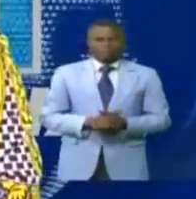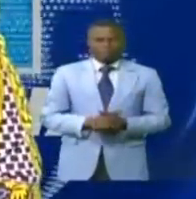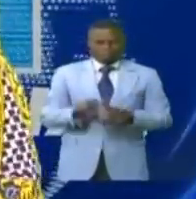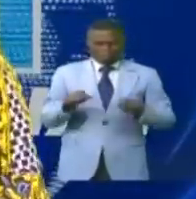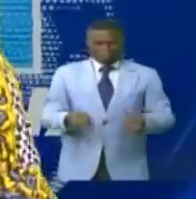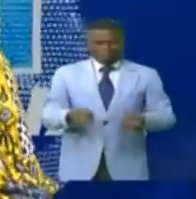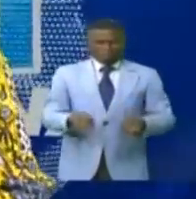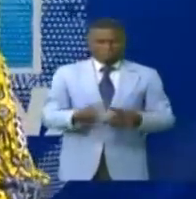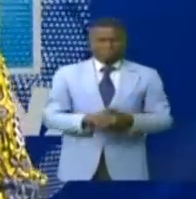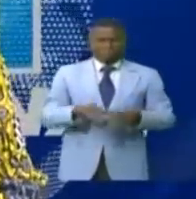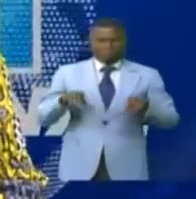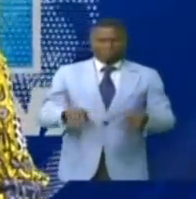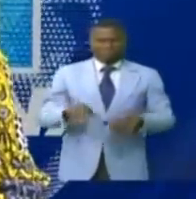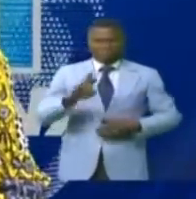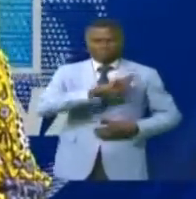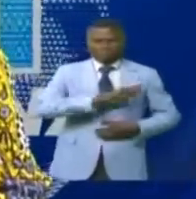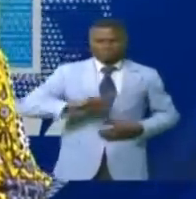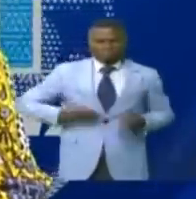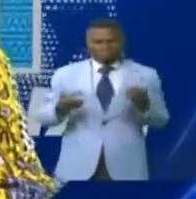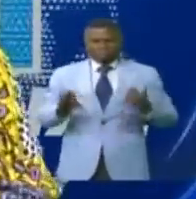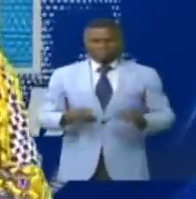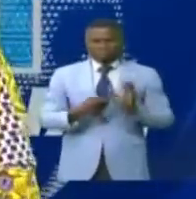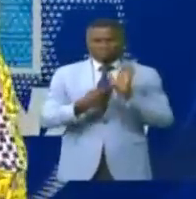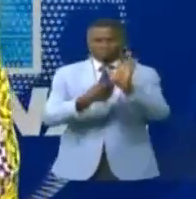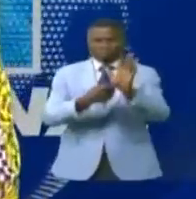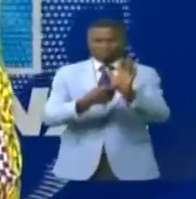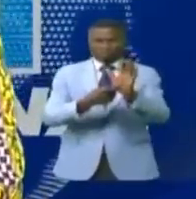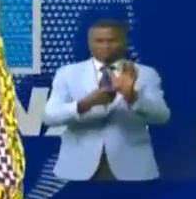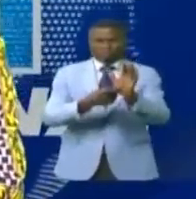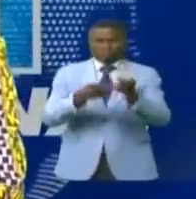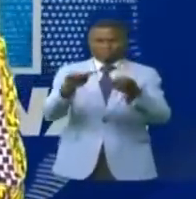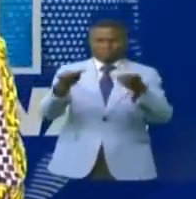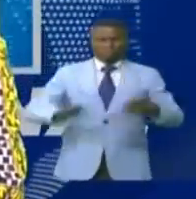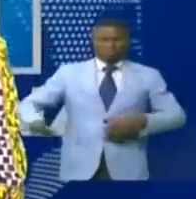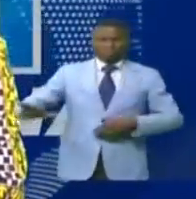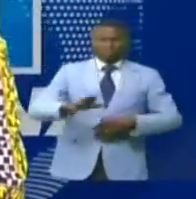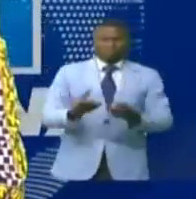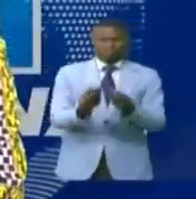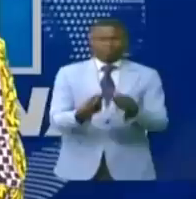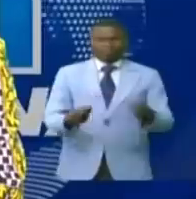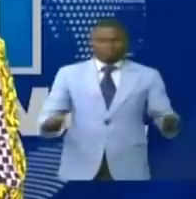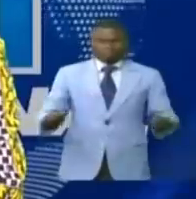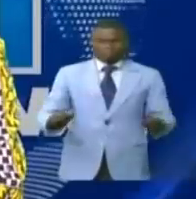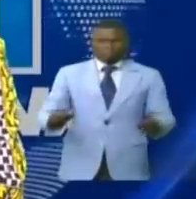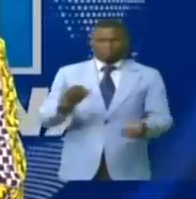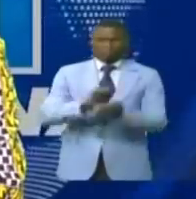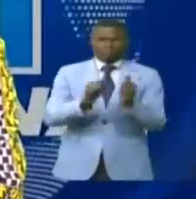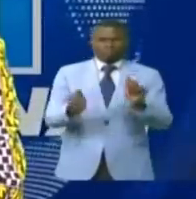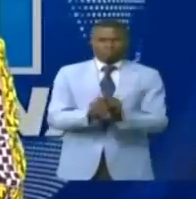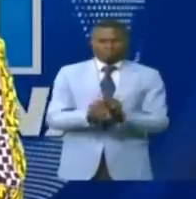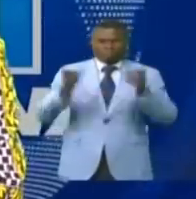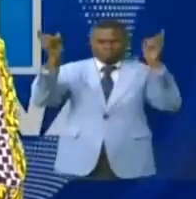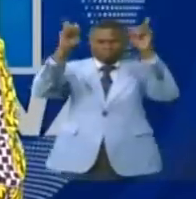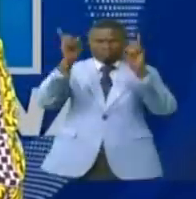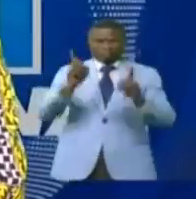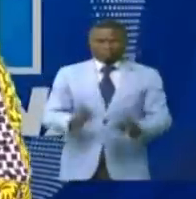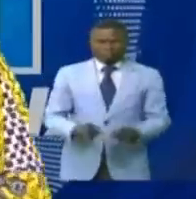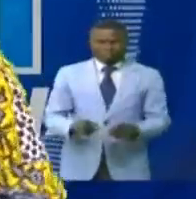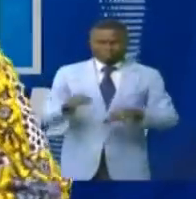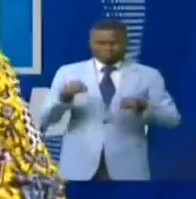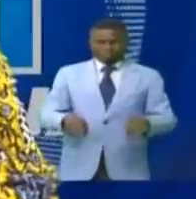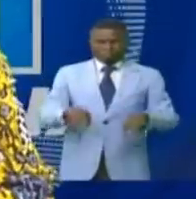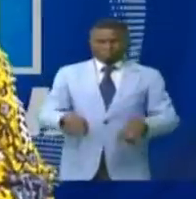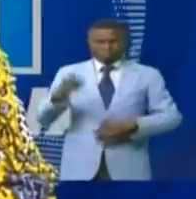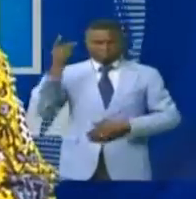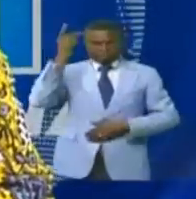Revenons justement au pays. La RDC, présentée sous le prisme de pays solution aux 10 nations africaines en séjour à